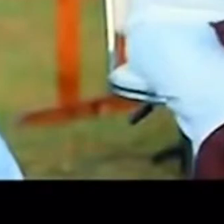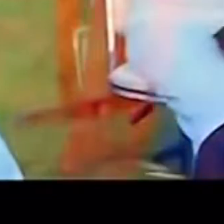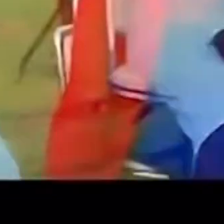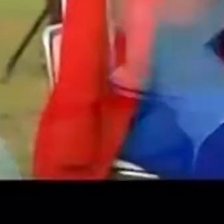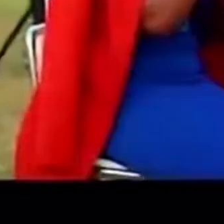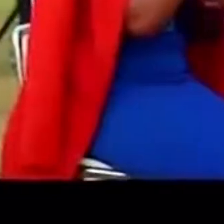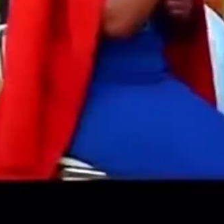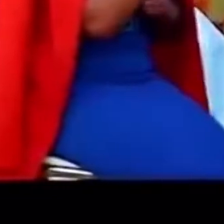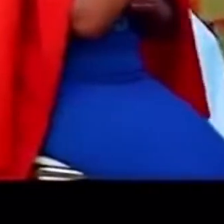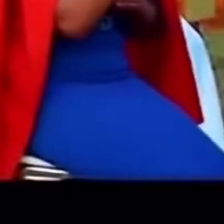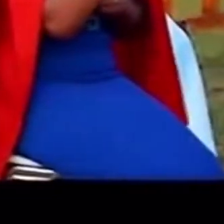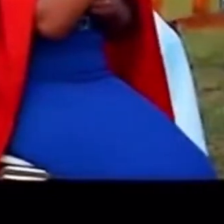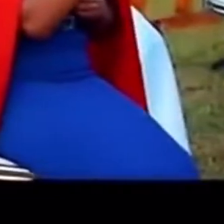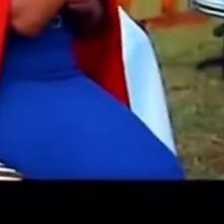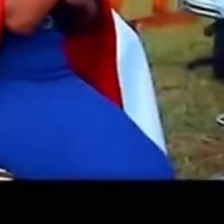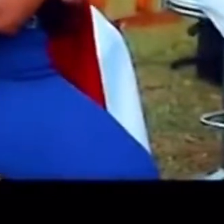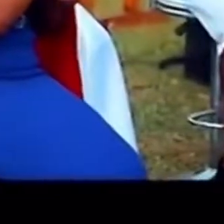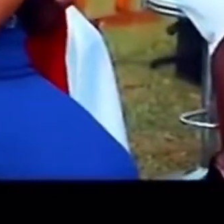yankosheni